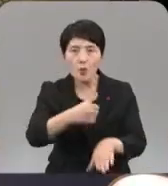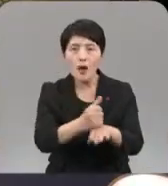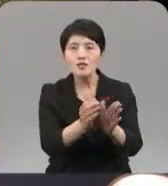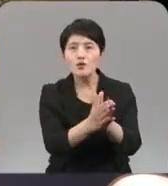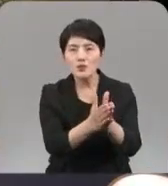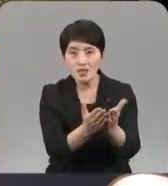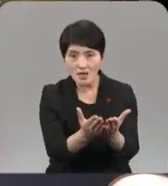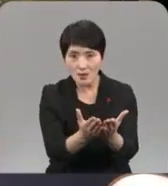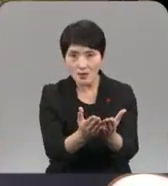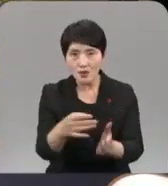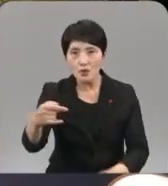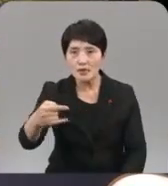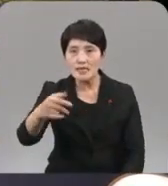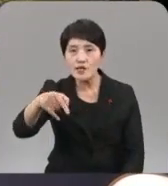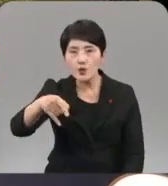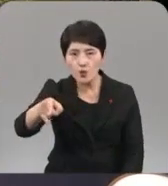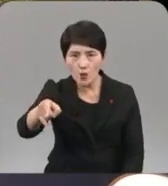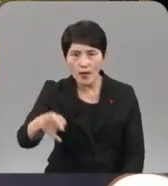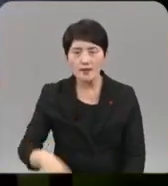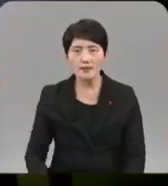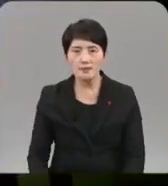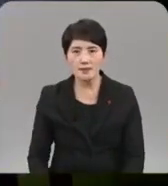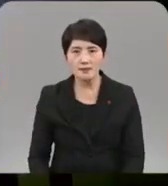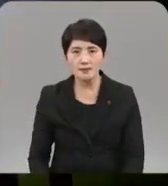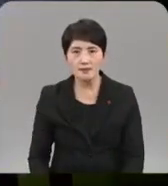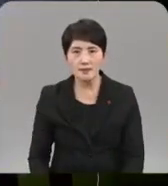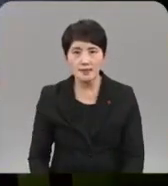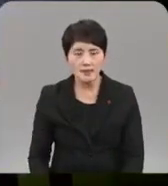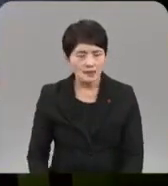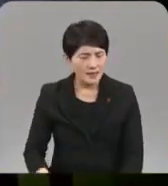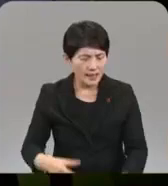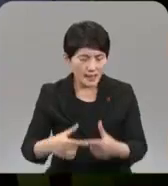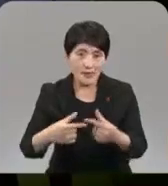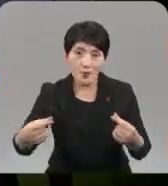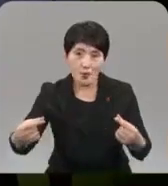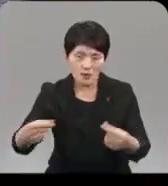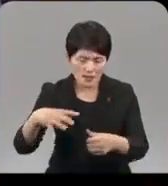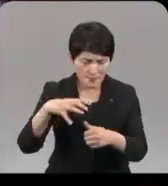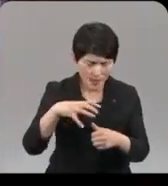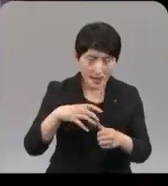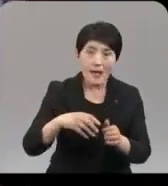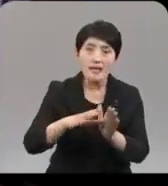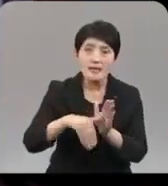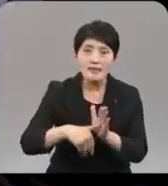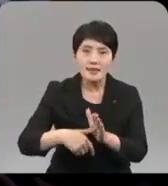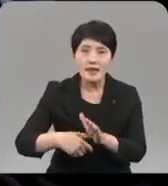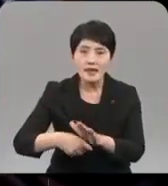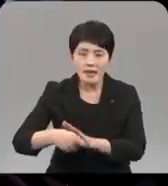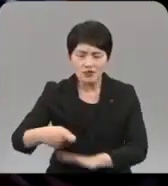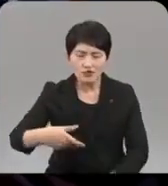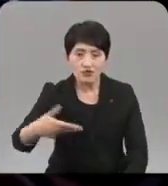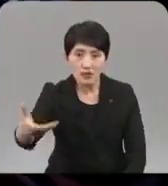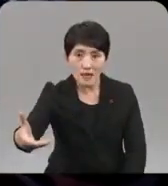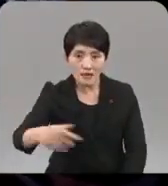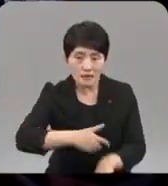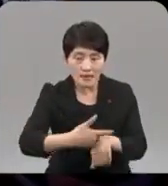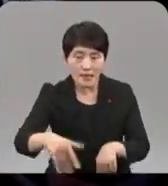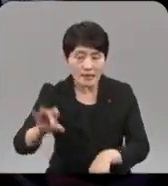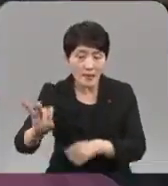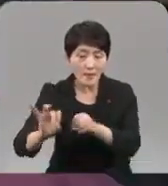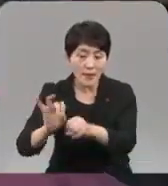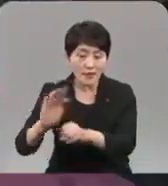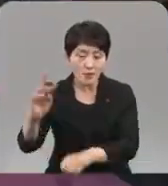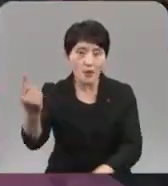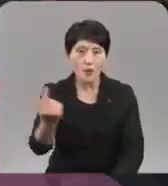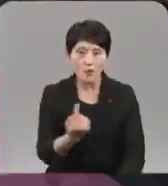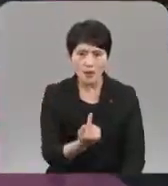quỹ và Triều Tiên Vương Triều thực lục là những tài liệu lịch sử đã được tổ chức giáo dục khoa học và phăn hóa Liên Hợp Quốc Unesco công nhận là di sản tư liệu thế